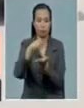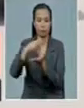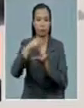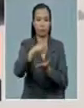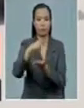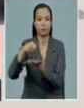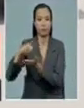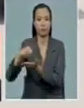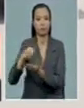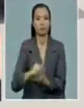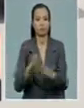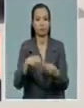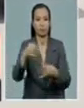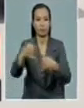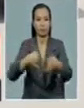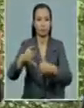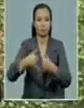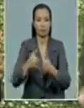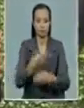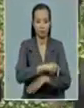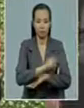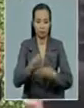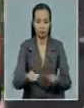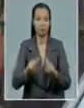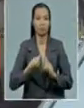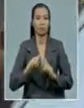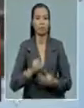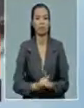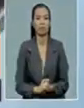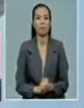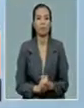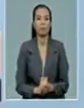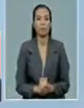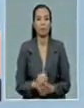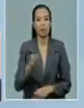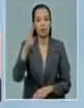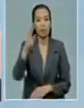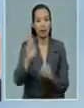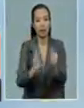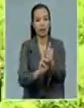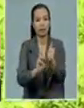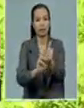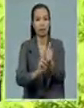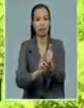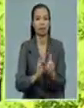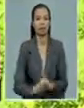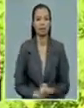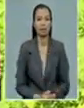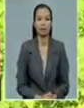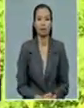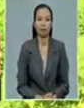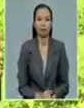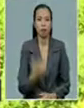ให้เป็นของที่ระลึกแก่ผู้ที่เข้าอวยพรค่ะ ค่ะแล้วก็นอกเหนือจากนี้นะคะทางด้านของพลเอกประวิตรวงษ์สุวรรณรองนายกรัฐมนตรีค่ะ